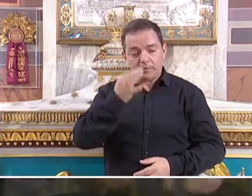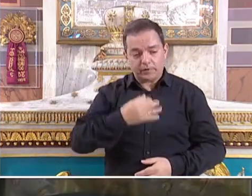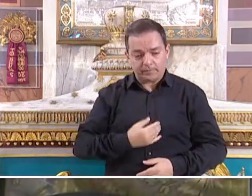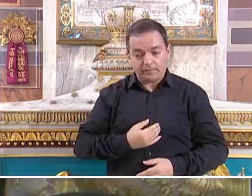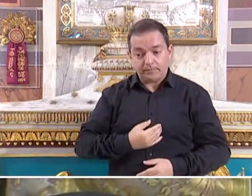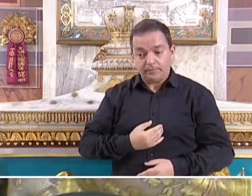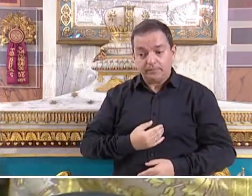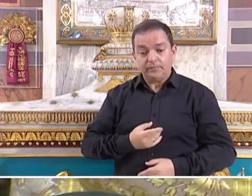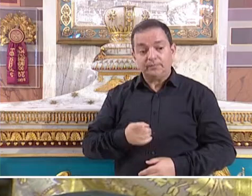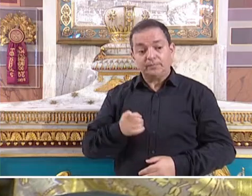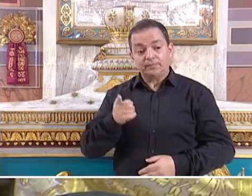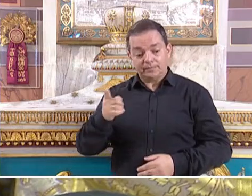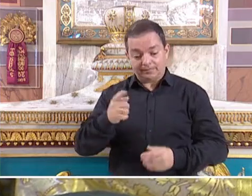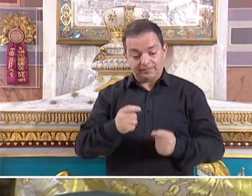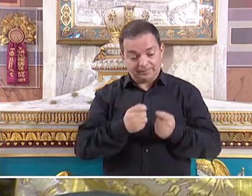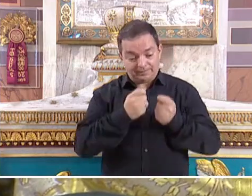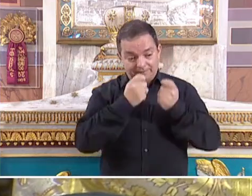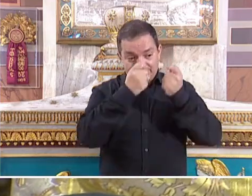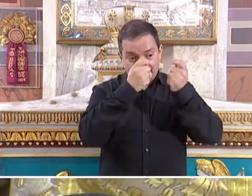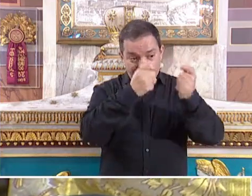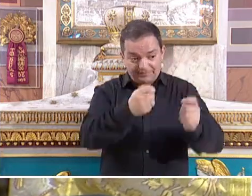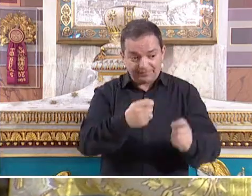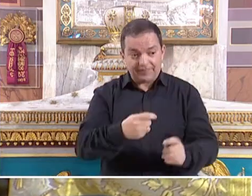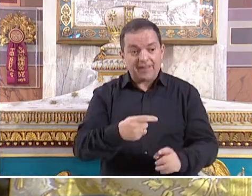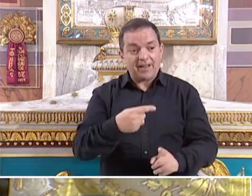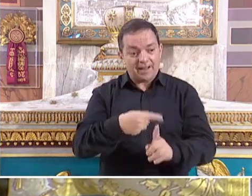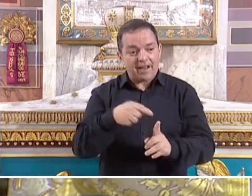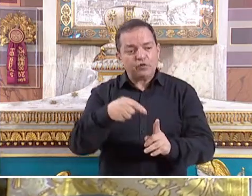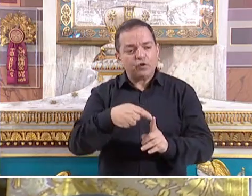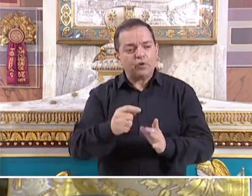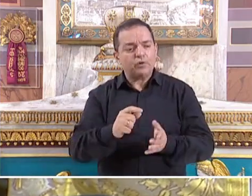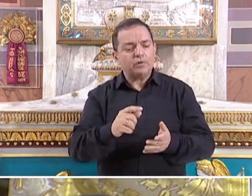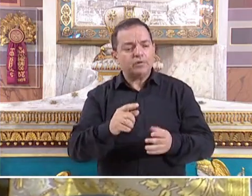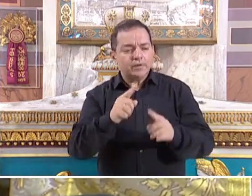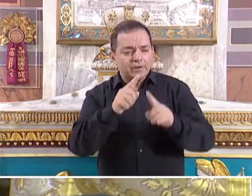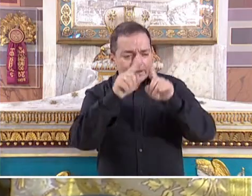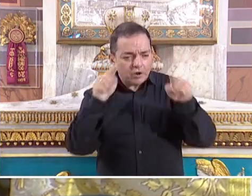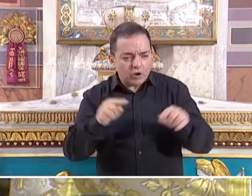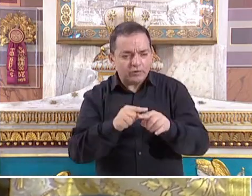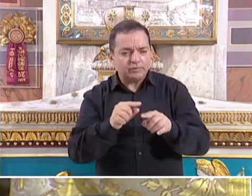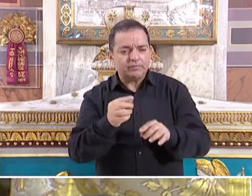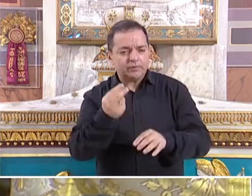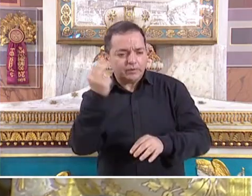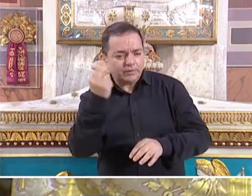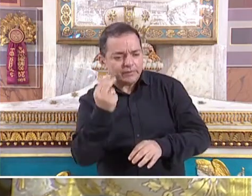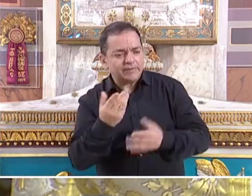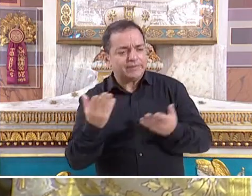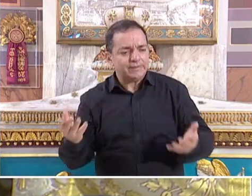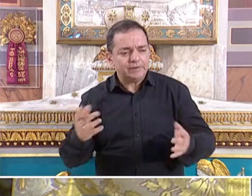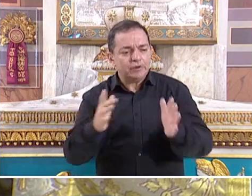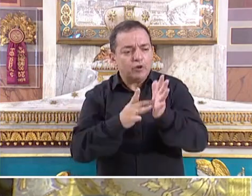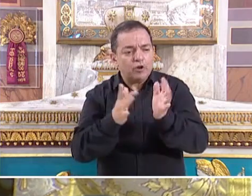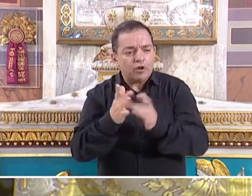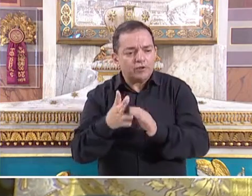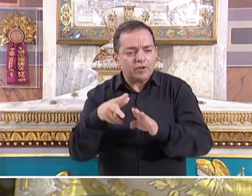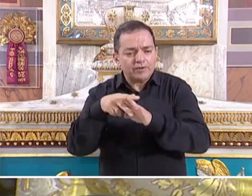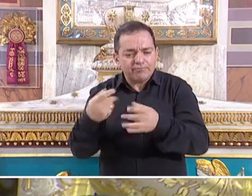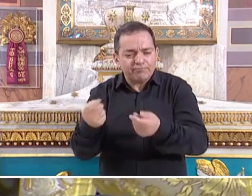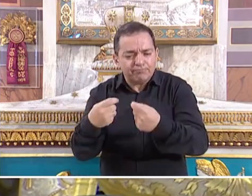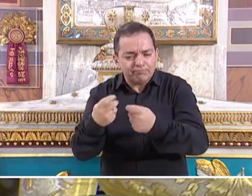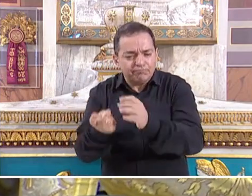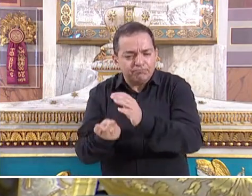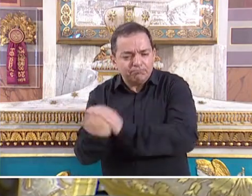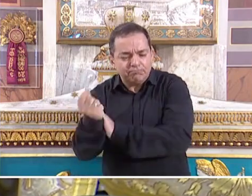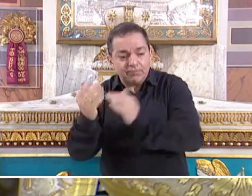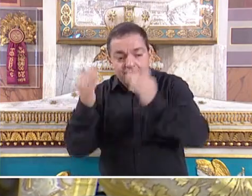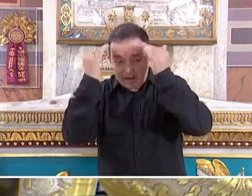τη φυγή εις Αίγυπτον. Και όταν θα το βλέπεις, θα ενθυμίσαι το